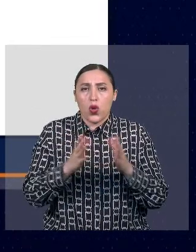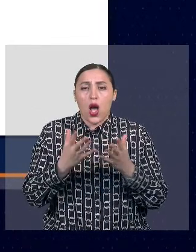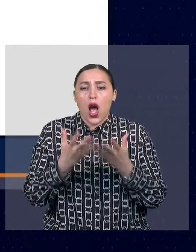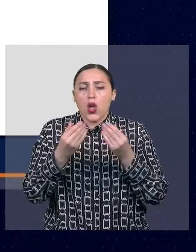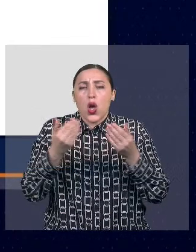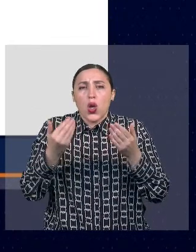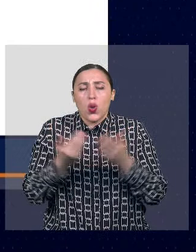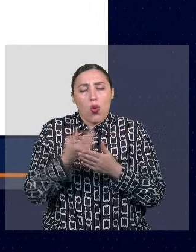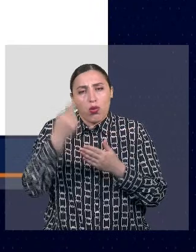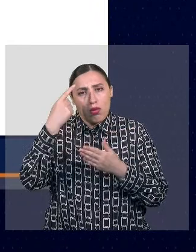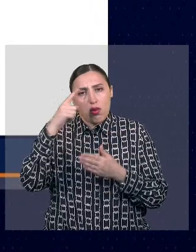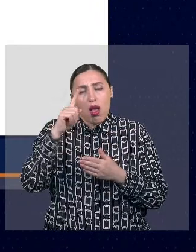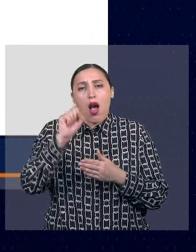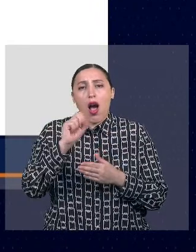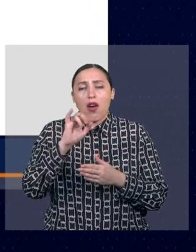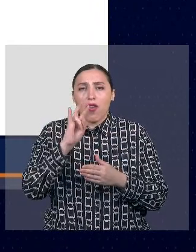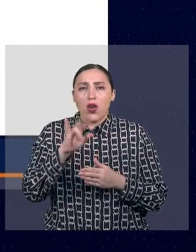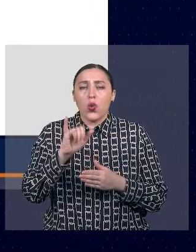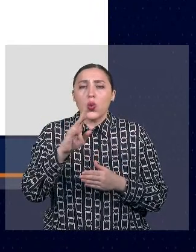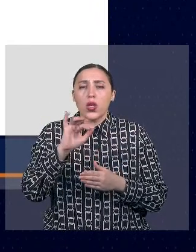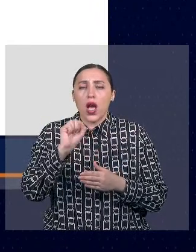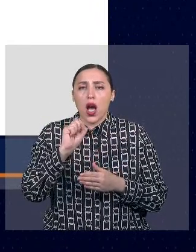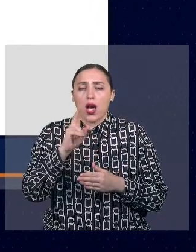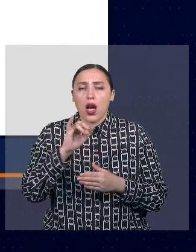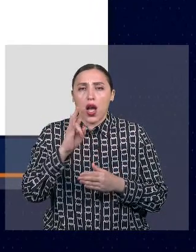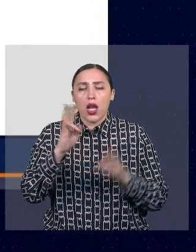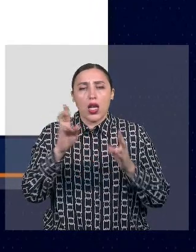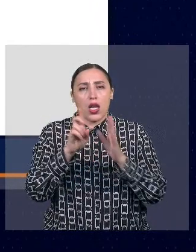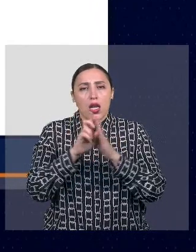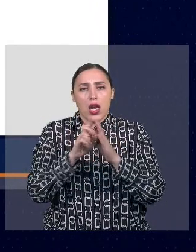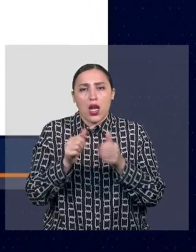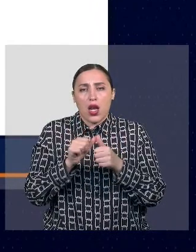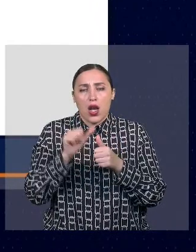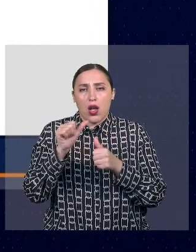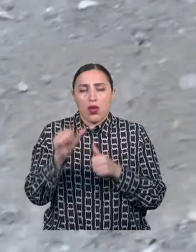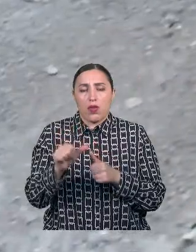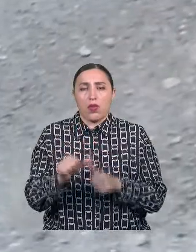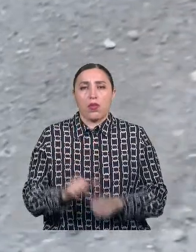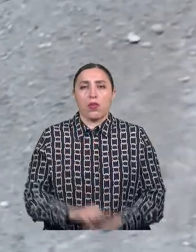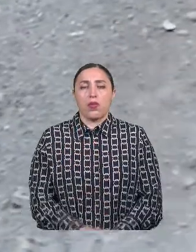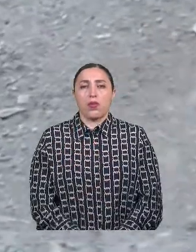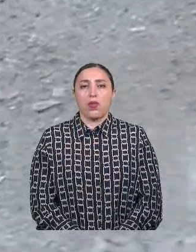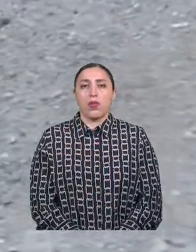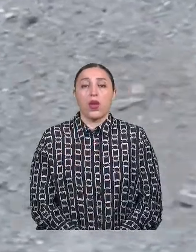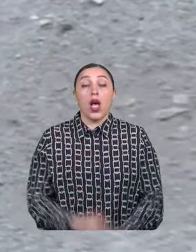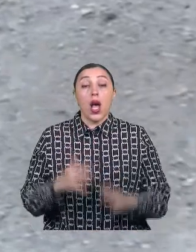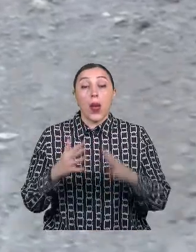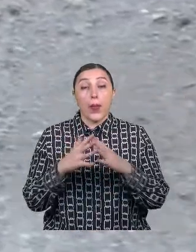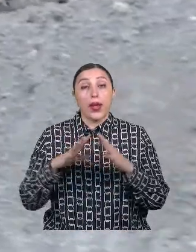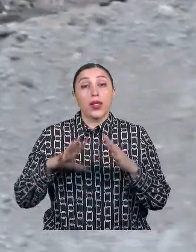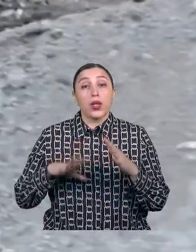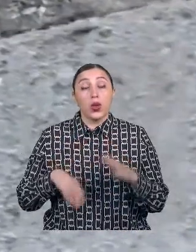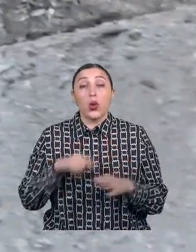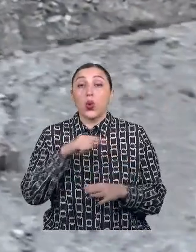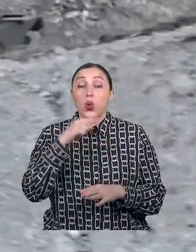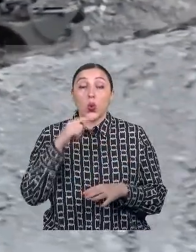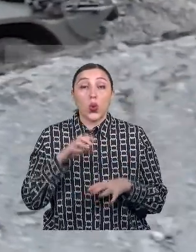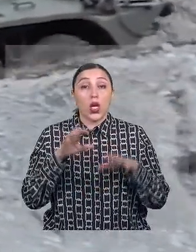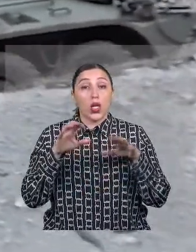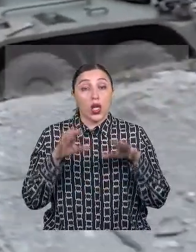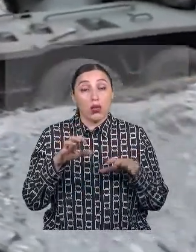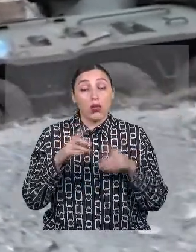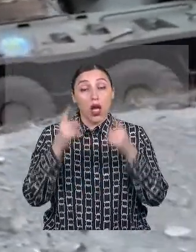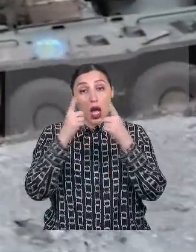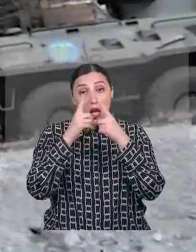այսօրվա նորը հայտ աղվանա ուդիական կրոնական համայնքի հետ։ Հակադարձում են Մայրաթորից։ Պատերազմից հետո Ռուսաստանի նախագահն